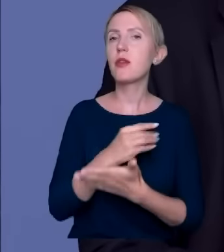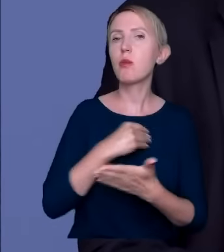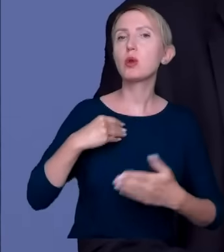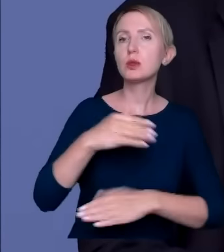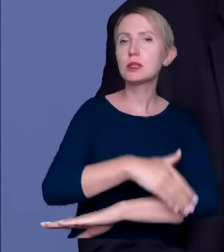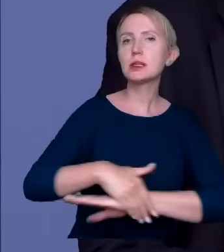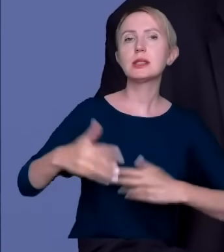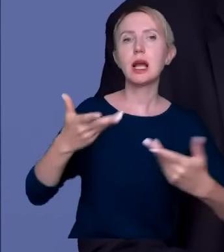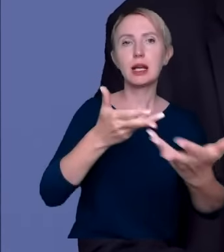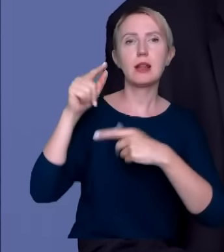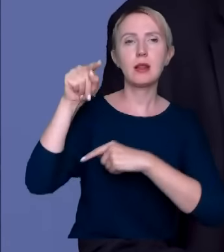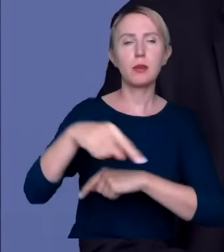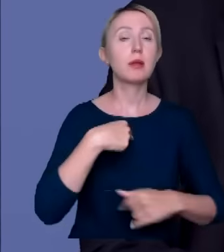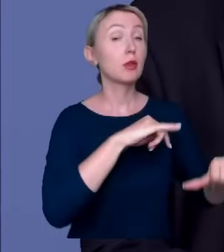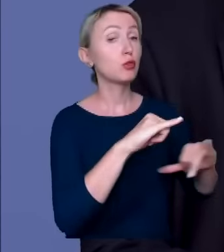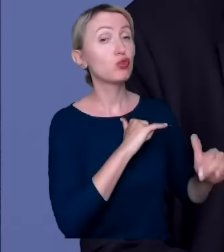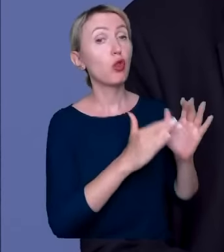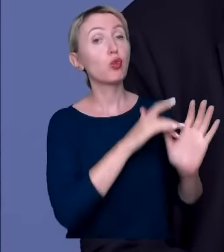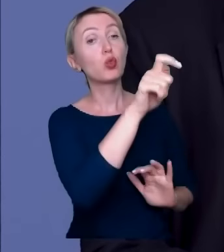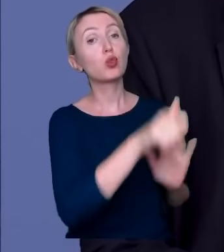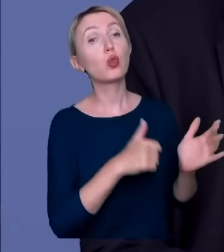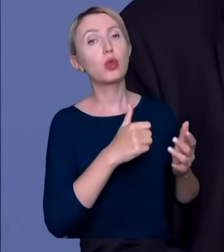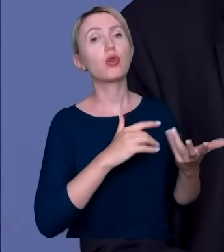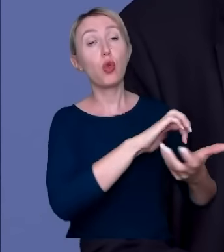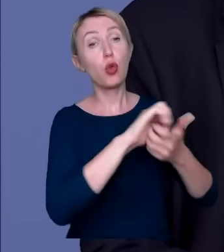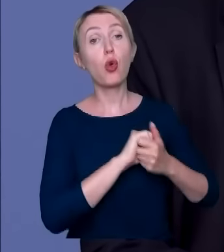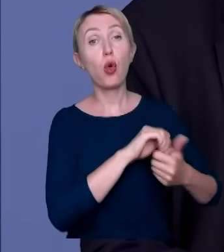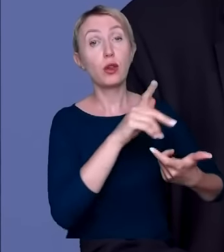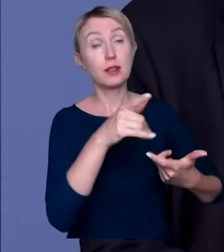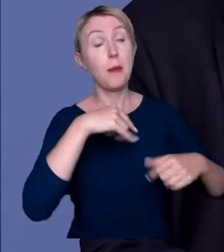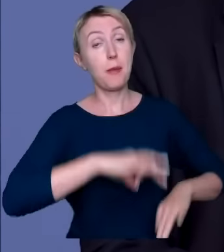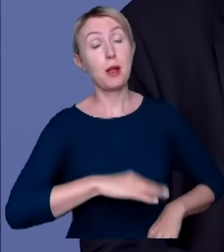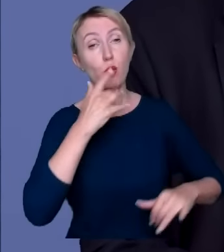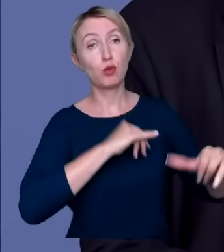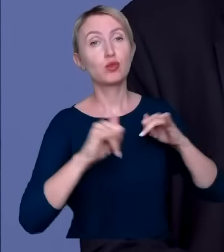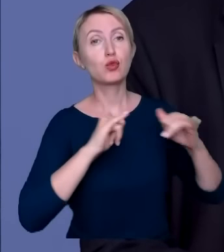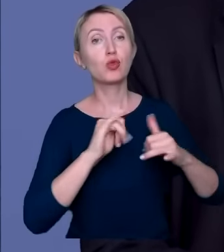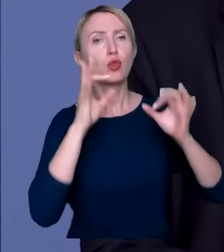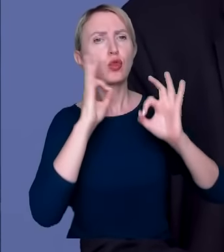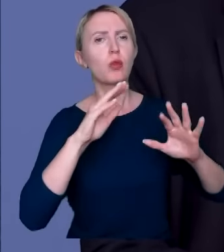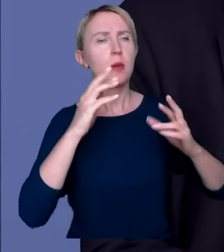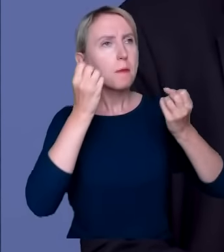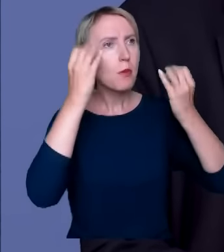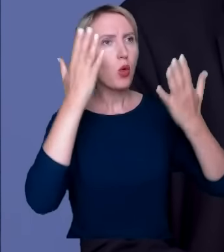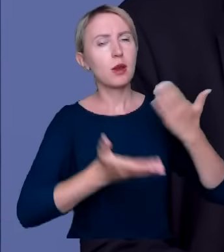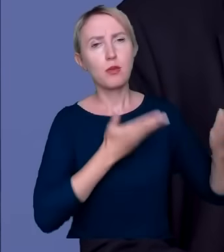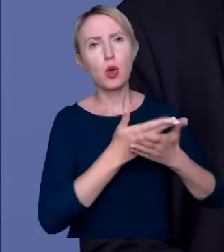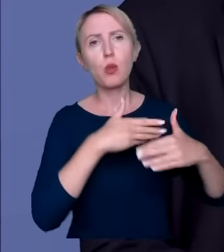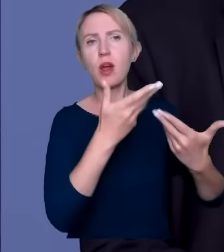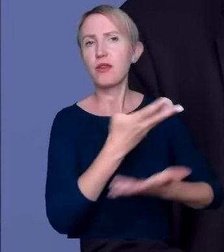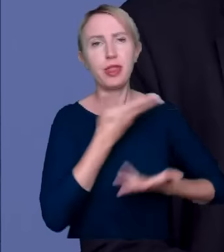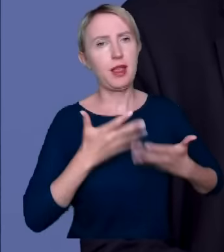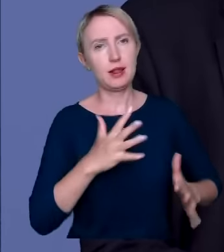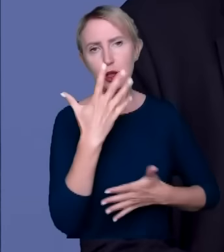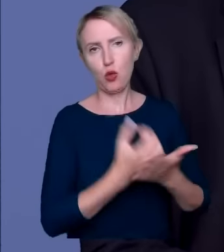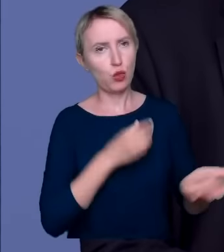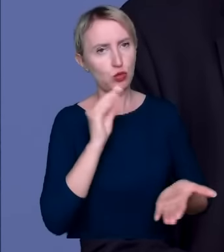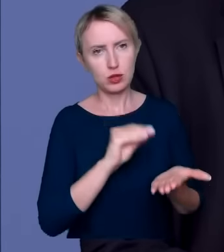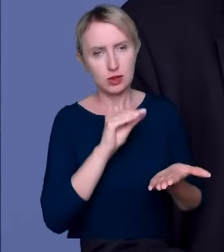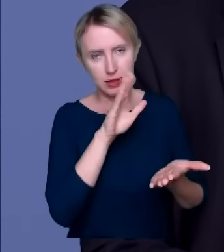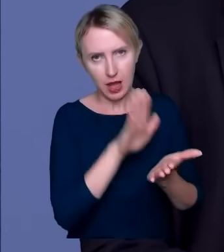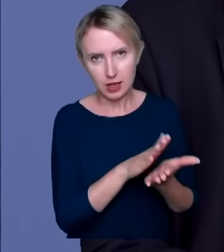SPR rządowi tus rządowi koalicyjne to pani po dobre rozsądne propozycje których wy nie chcecie zaakceptować i